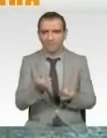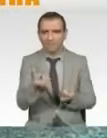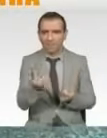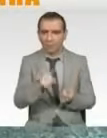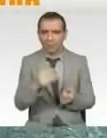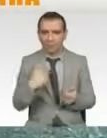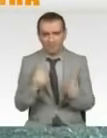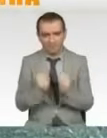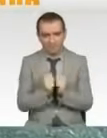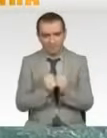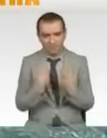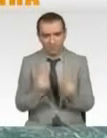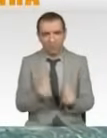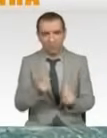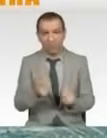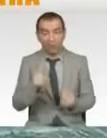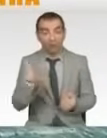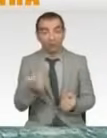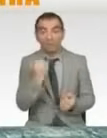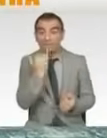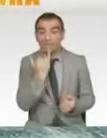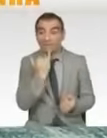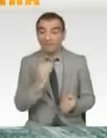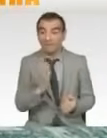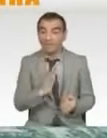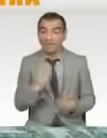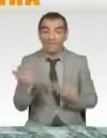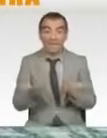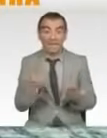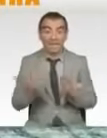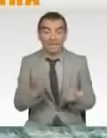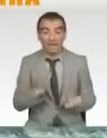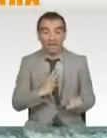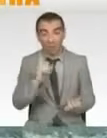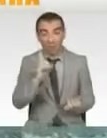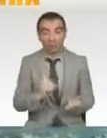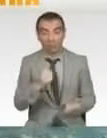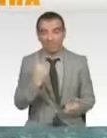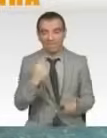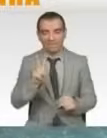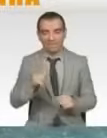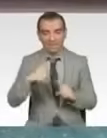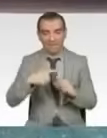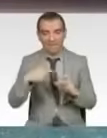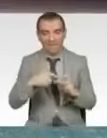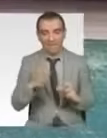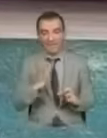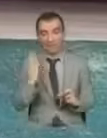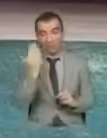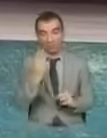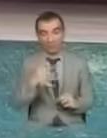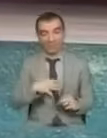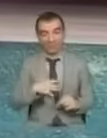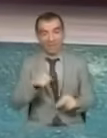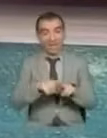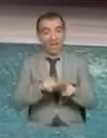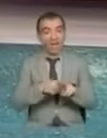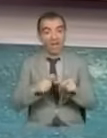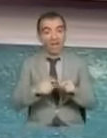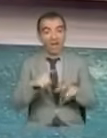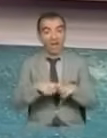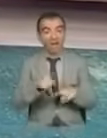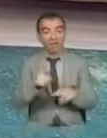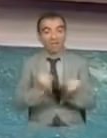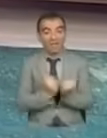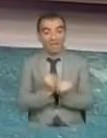sonra bizlerle birlikte ve sürpriz konuklarımız var. Daha neler neler var ama önce bir VTR'e götürmek istiyorum sizi. Ayşe Dinçer.